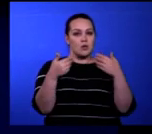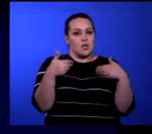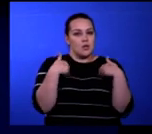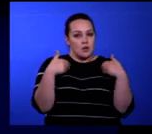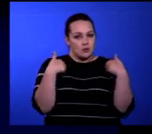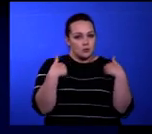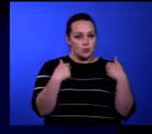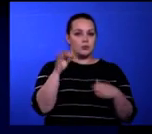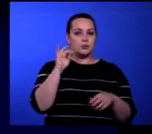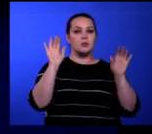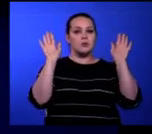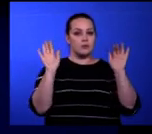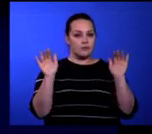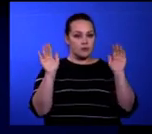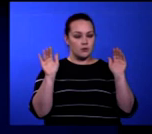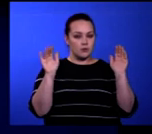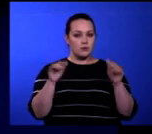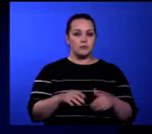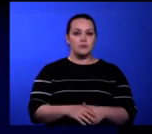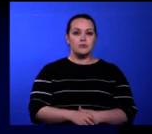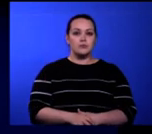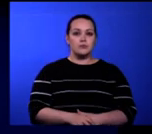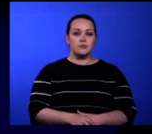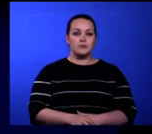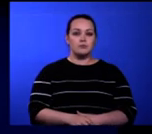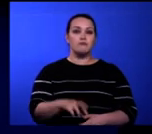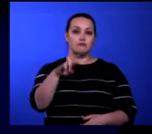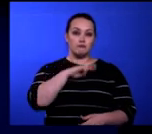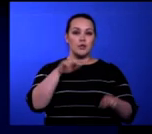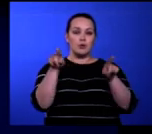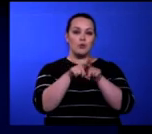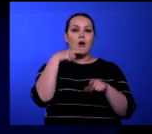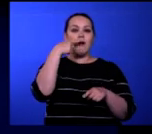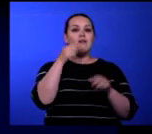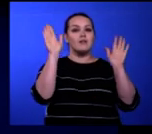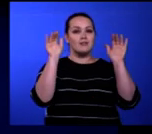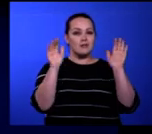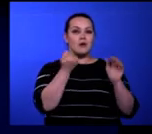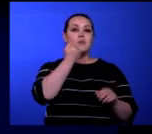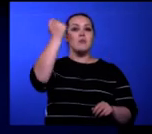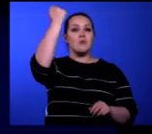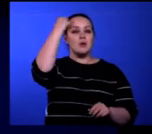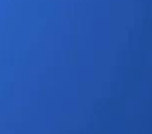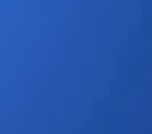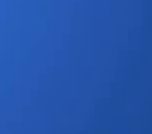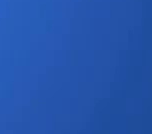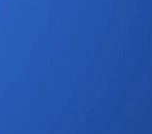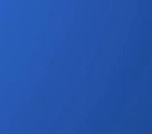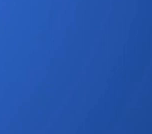до свидания. И вам, ребята, я говорю до свидания, спасибо вам за урок.